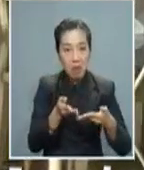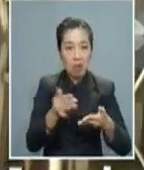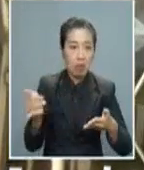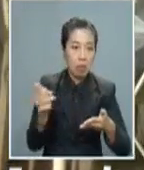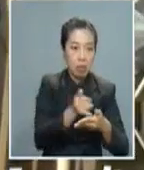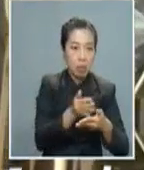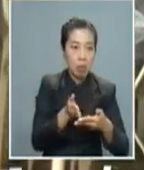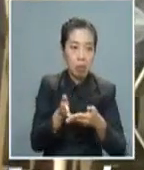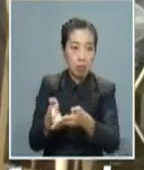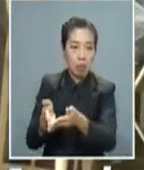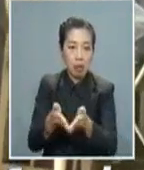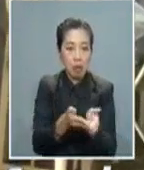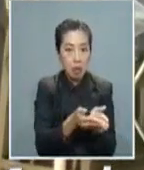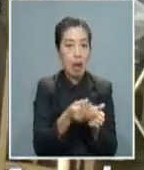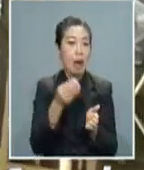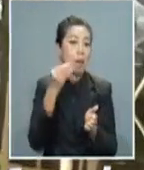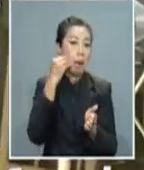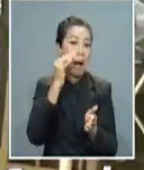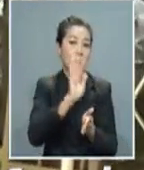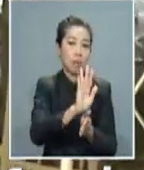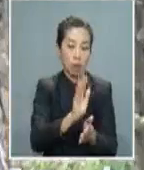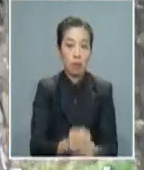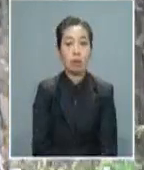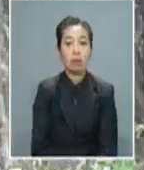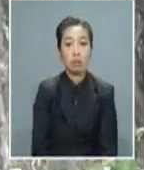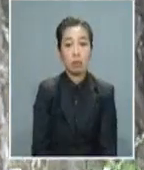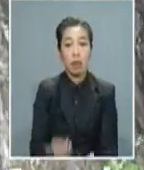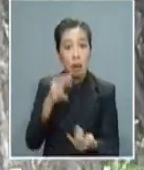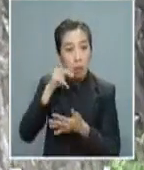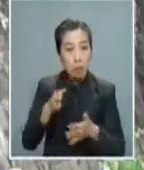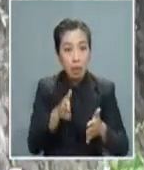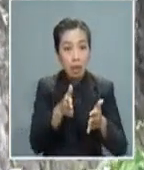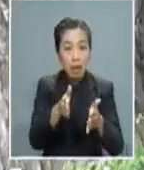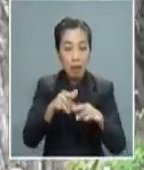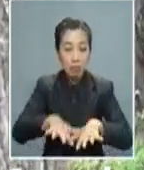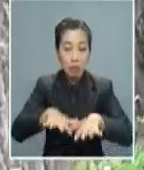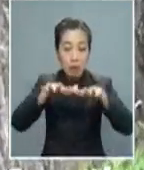ดินทางเข้าออกบ้านส่วนสถานการณ์ระดับน้ำเจ้าพระยาตอนนี้เริ่มทรงตัวแล้วค่ะ